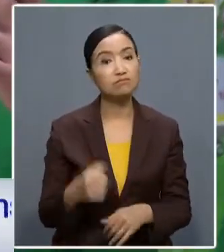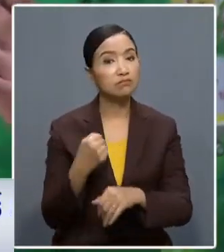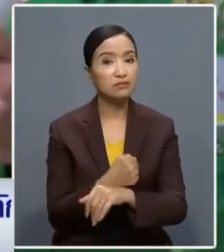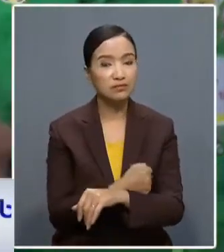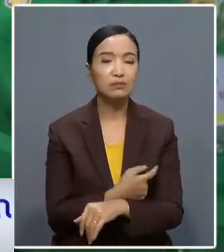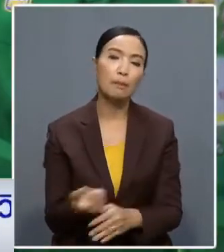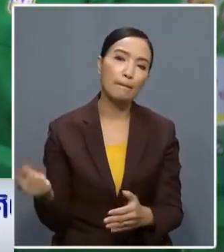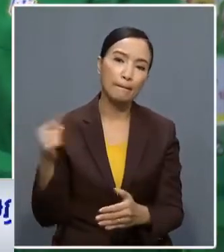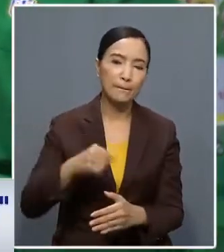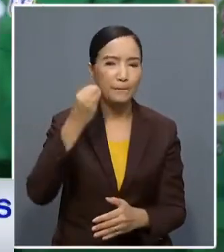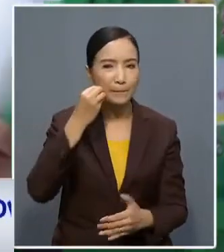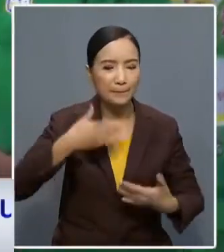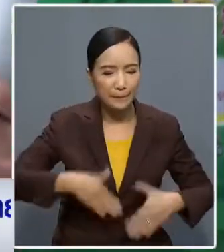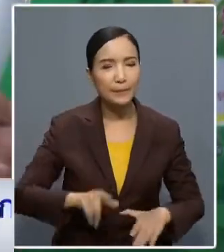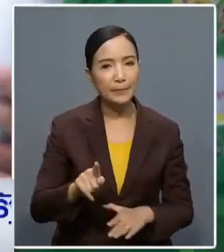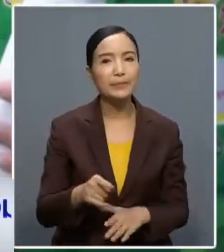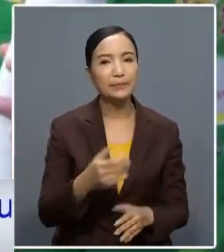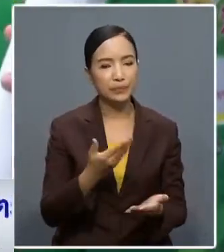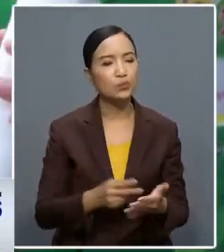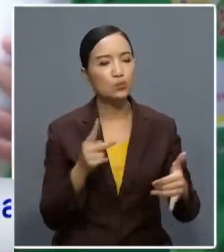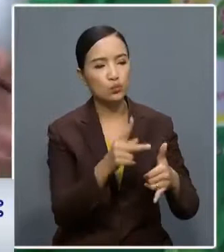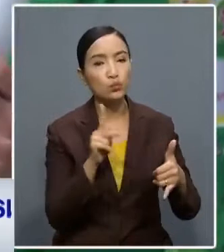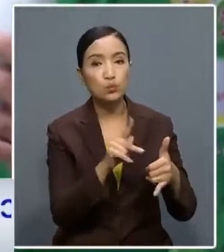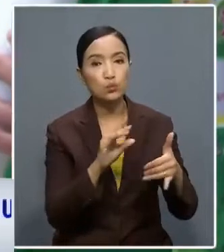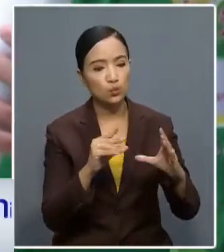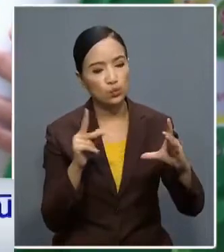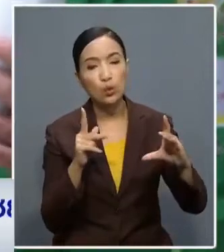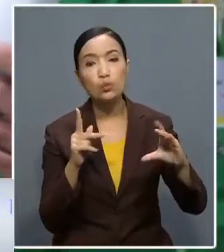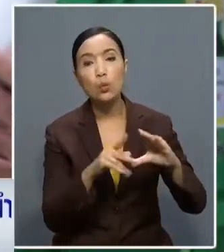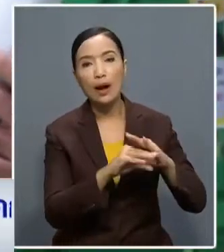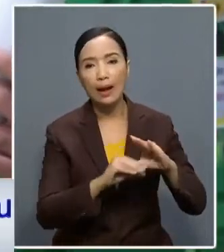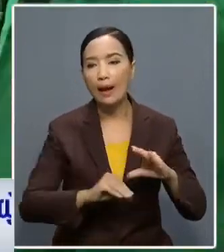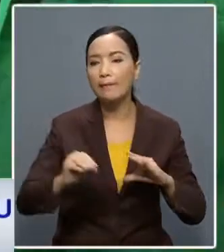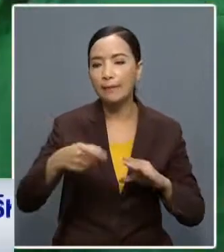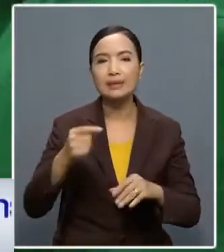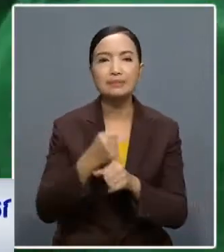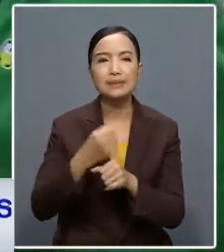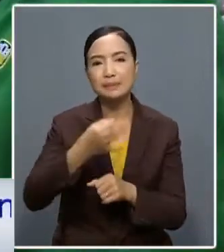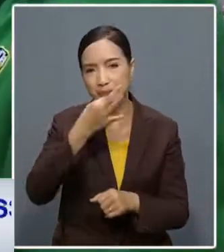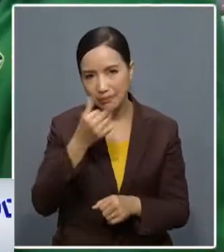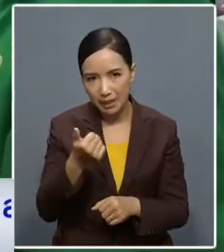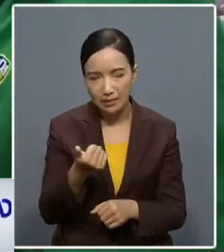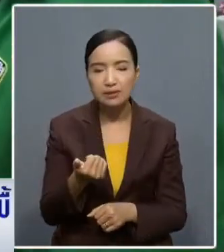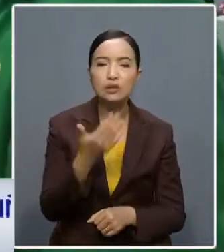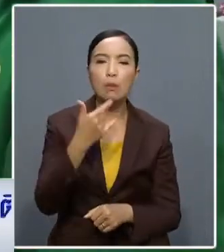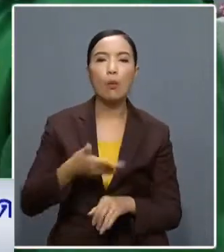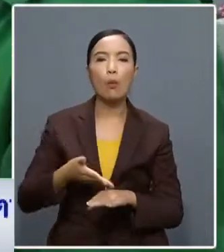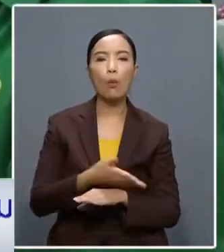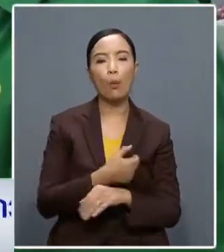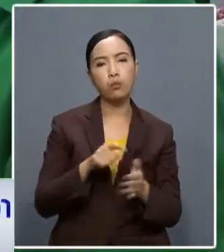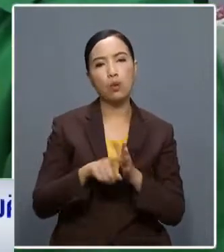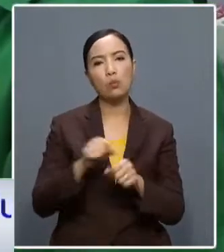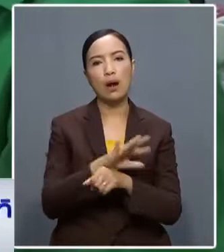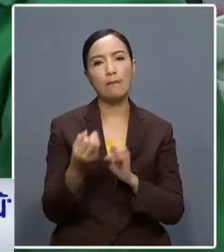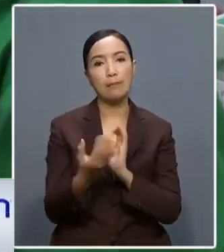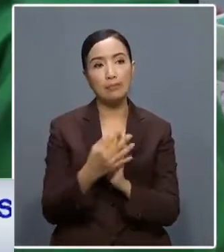ที่กลับมาภูมิลำเนาครับได้ที่จะเอาไปสร้างงานสร้างอาชีพซึ่งได้รับผลกระทบจากการแพร่ระบาดของไวรัสโควิด -19 อย่างนี้ใคร